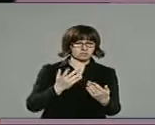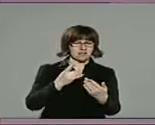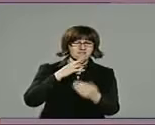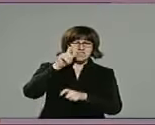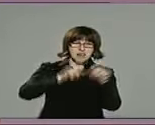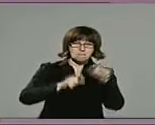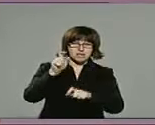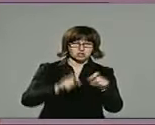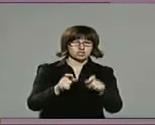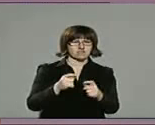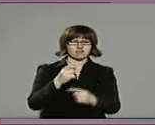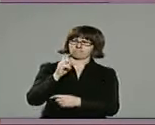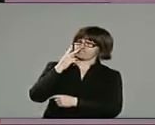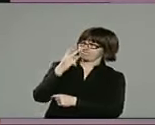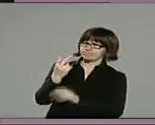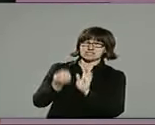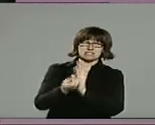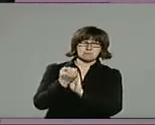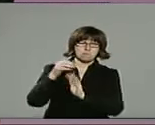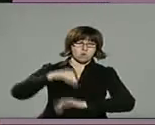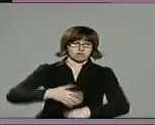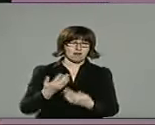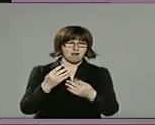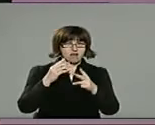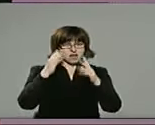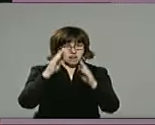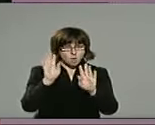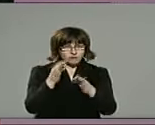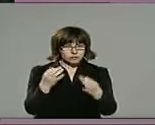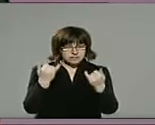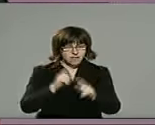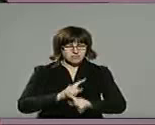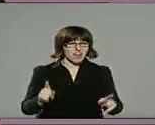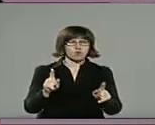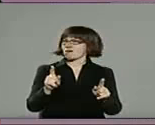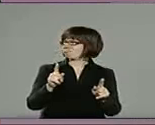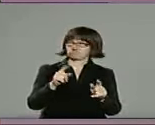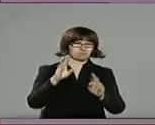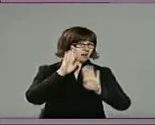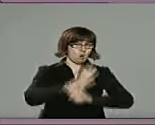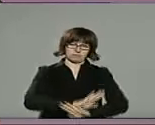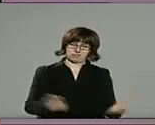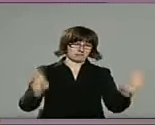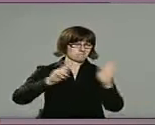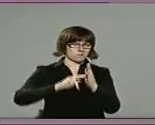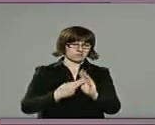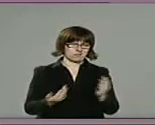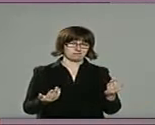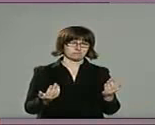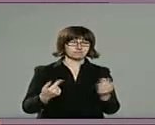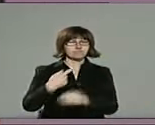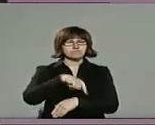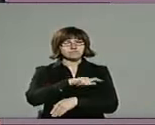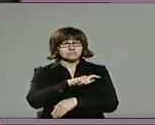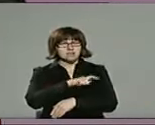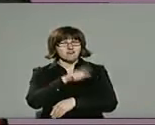ganz viele Menschen ein sichtbares Symbol für die Glaubwürdigkeit oder die Unglaubwürdigkeit von Politik. Und sie erwarten übrigens zu